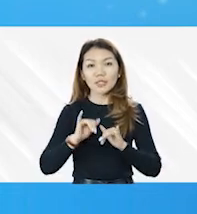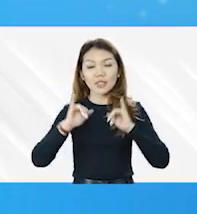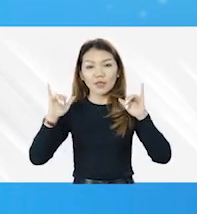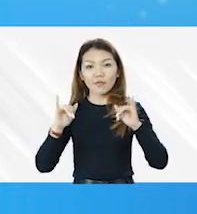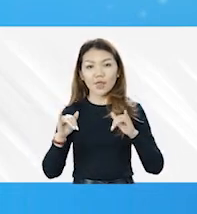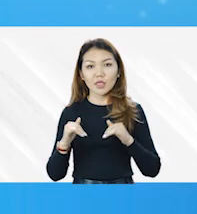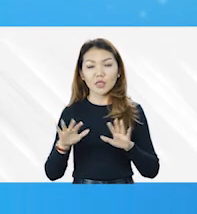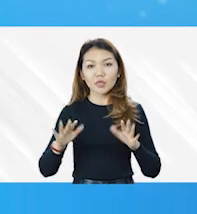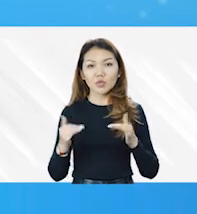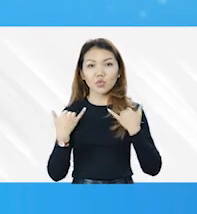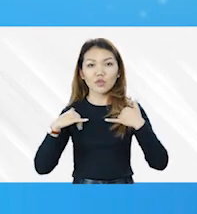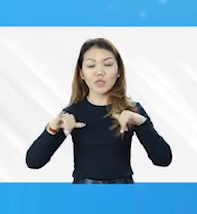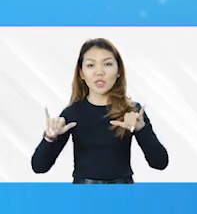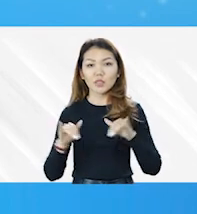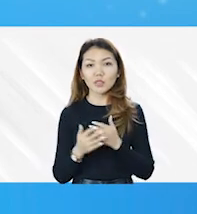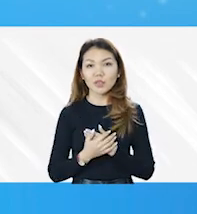вещи.